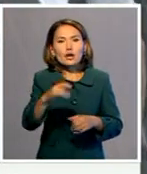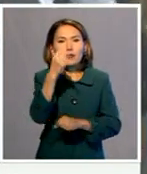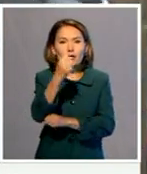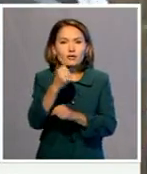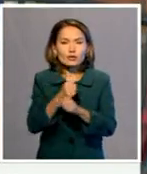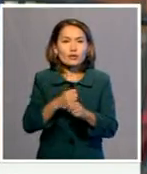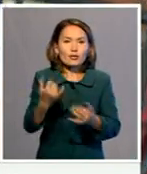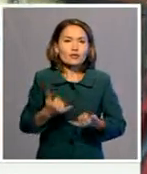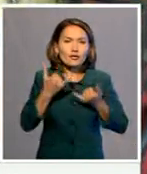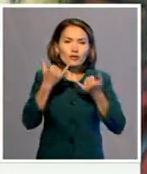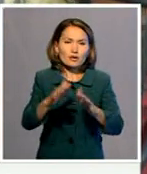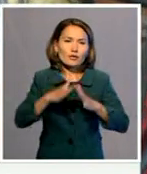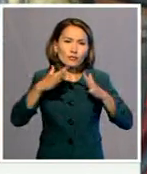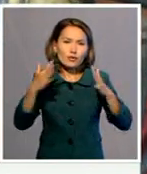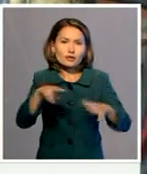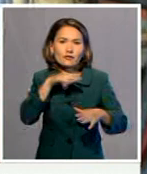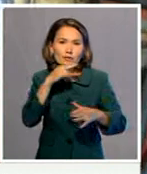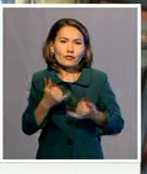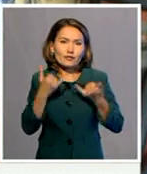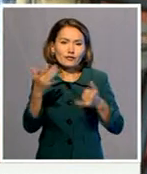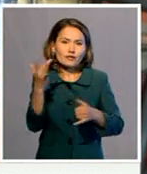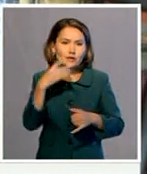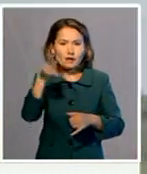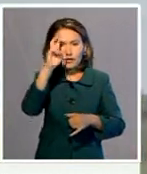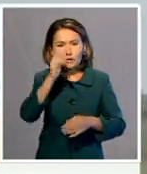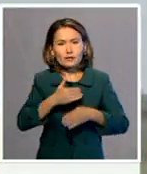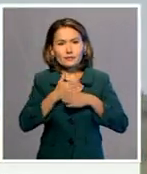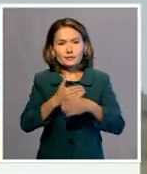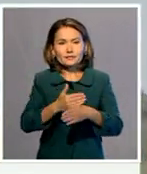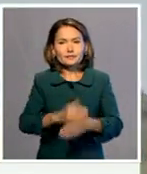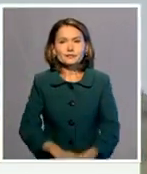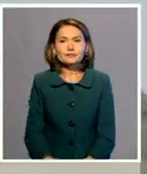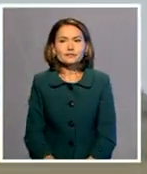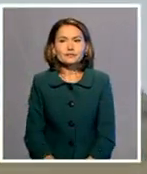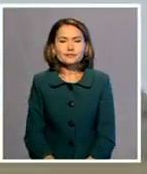жағдай жасалып жатыр. Руслан Нұрланұлы, Бекзат Нұрмағанбетов, Қазақстан ұлттық телеарнасы, Қарағанды облысынан.